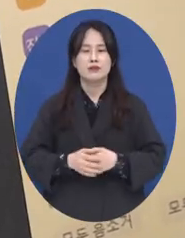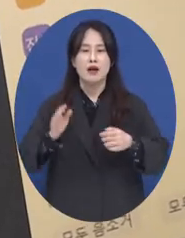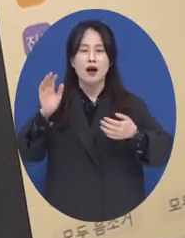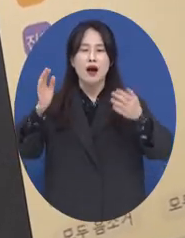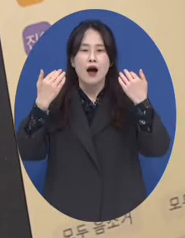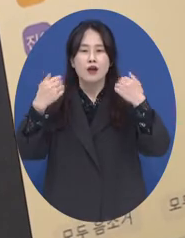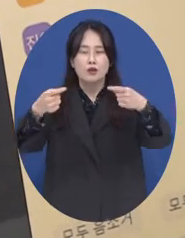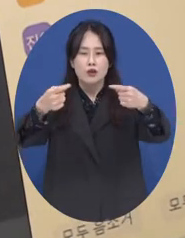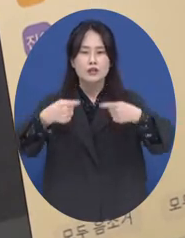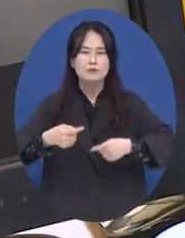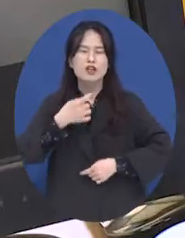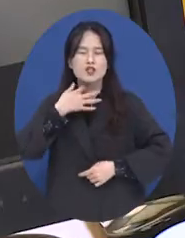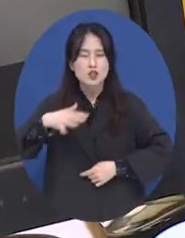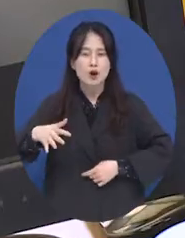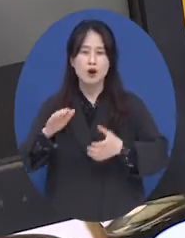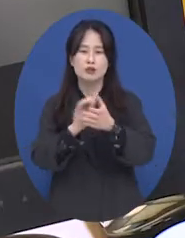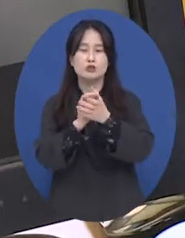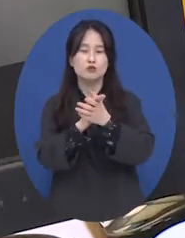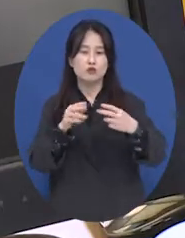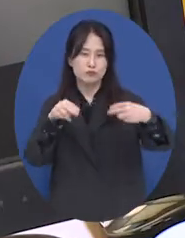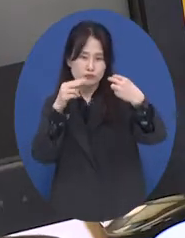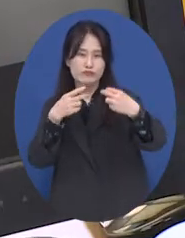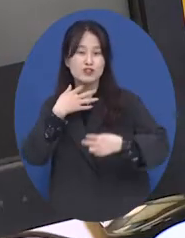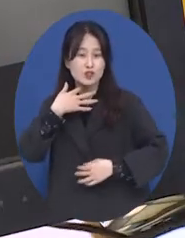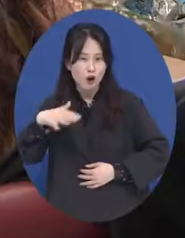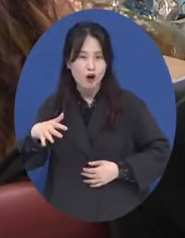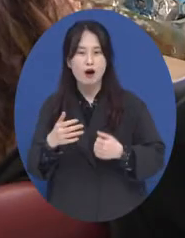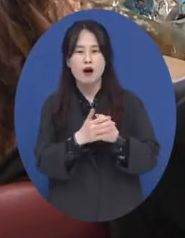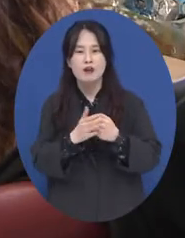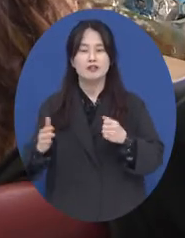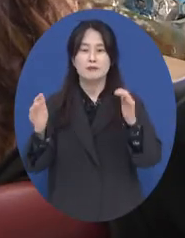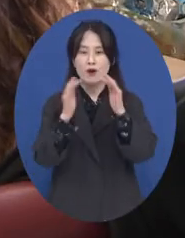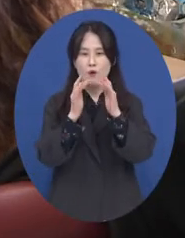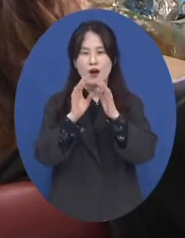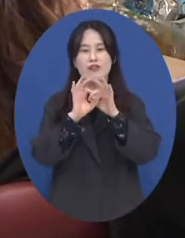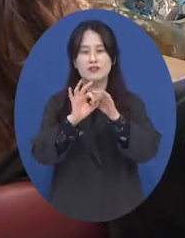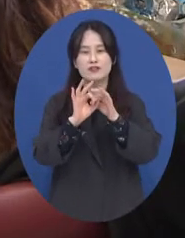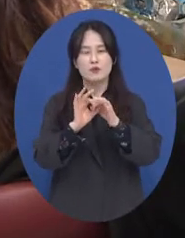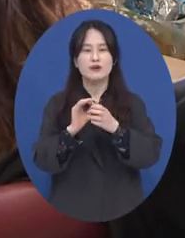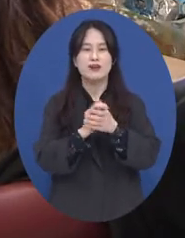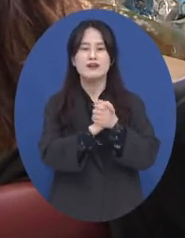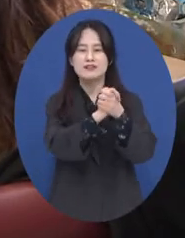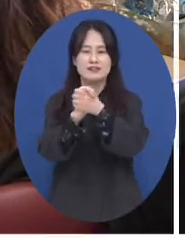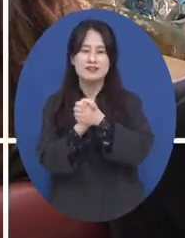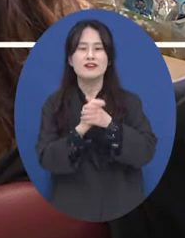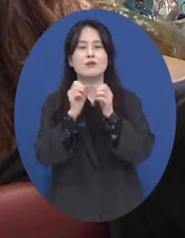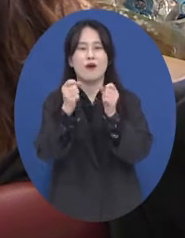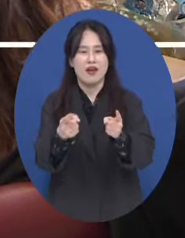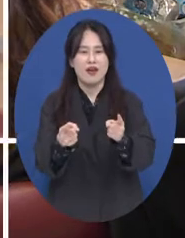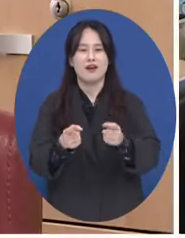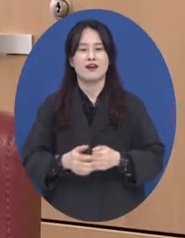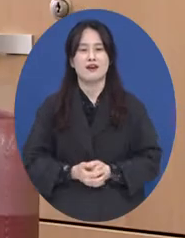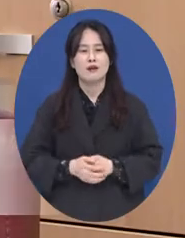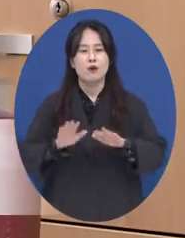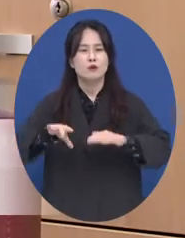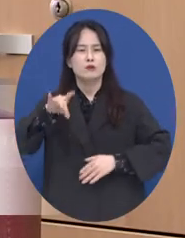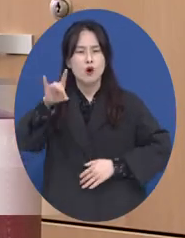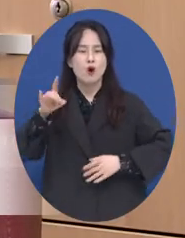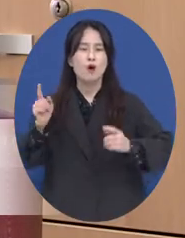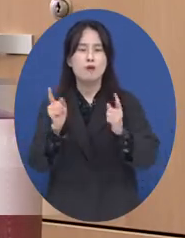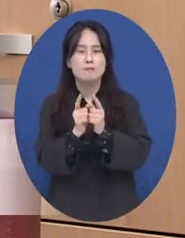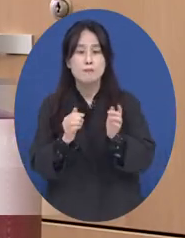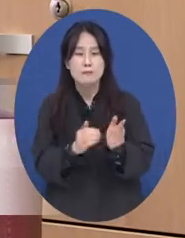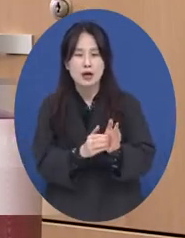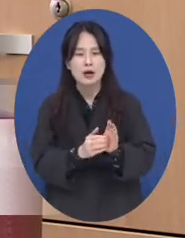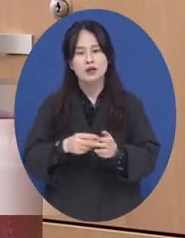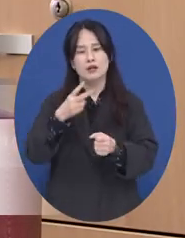아직 학교에 와본 적도 없고 친구들의 얼굴도 보지 못한 터라 온라인에서 친해질 기회를 마련한 겁니다. 그래서 오늘 처음